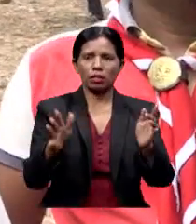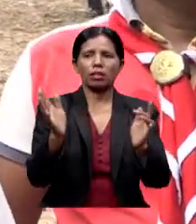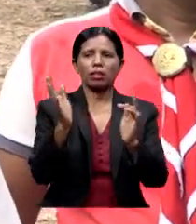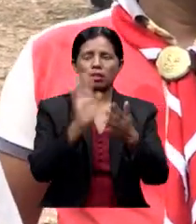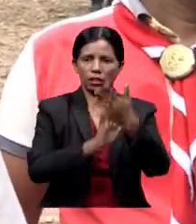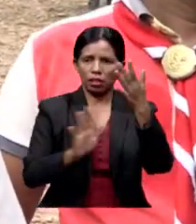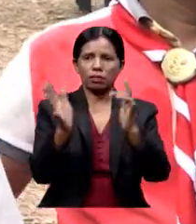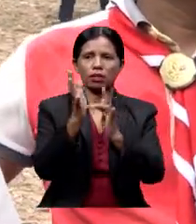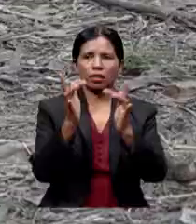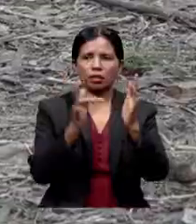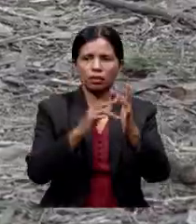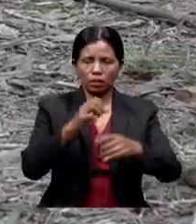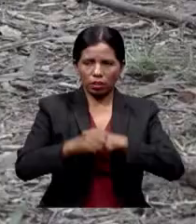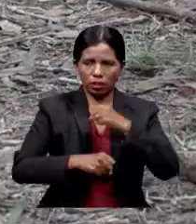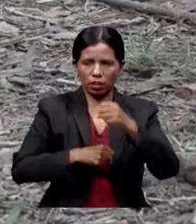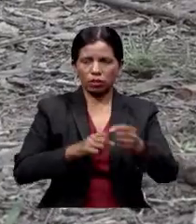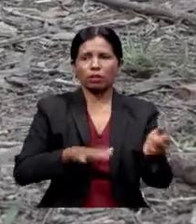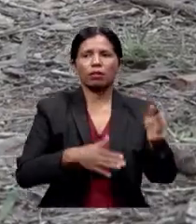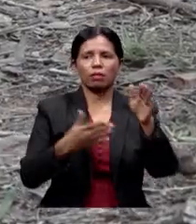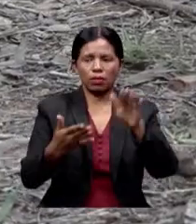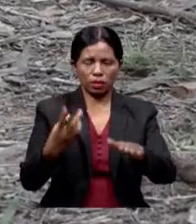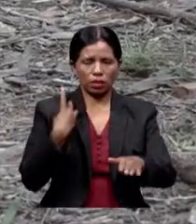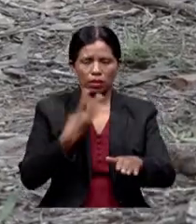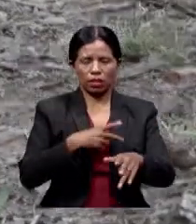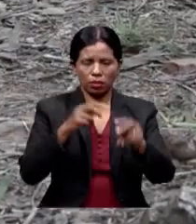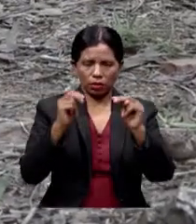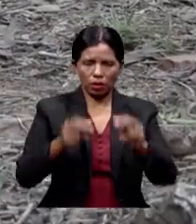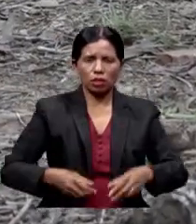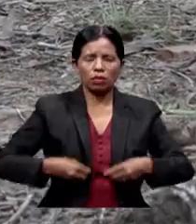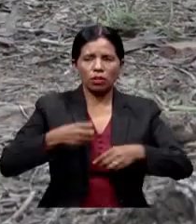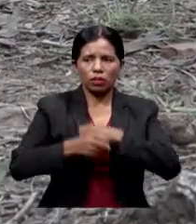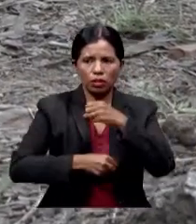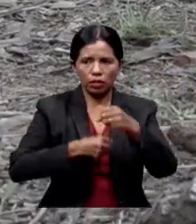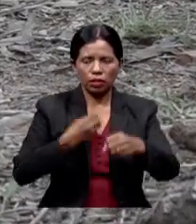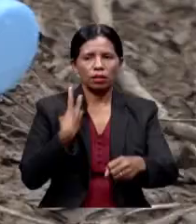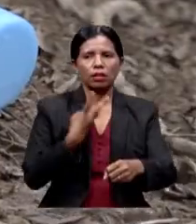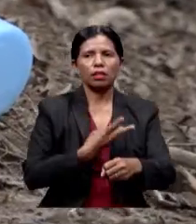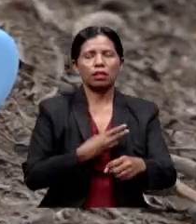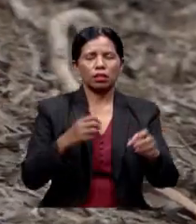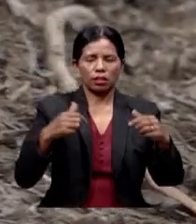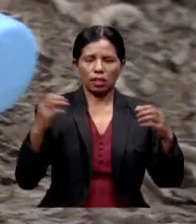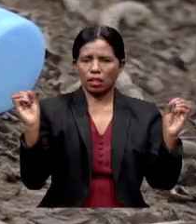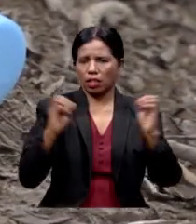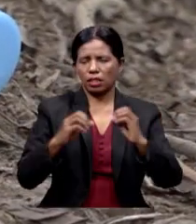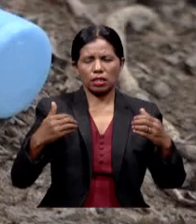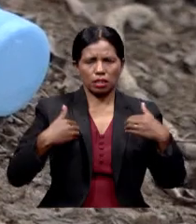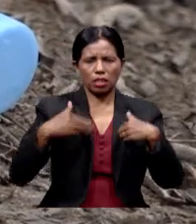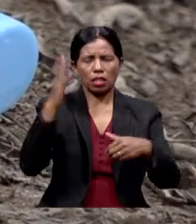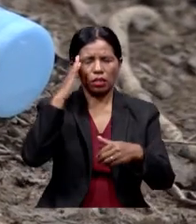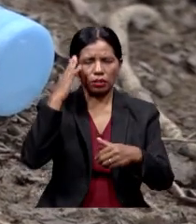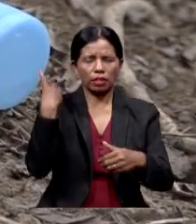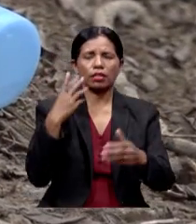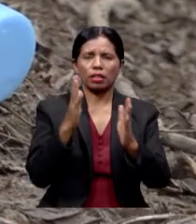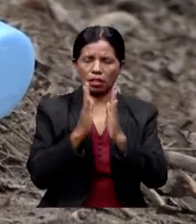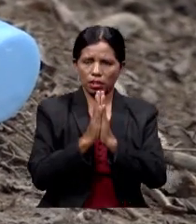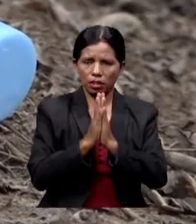terus non ni mate nebe itamos tenki sacrificaan ite se menos consciencia Teresa radauk mai